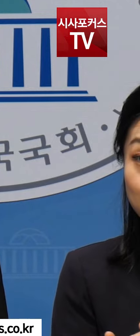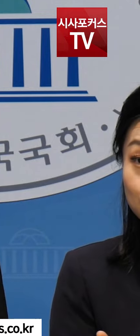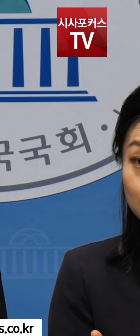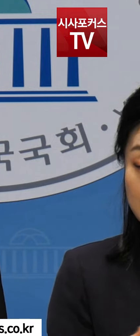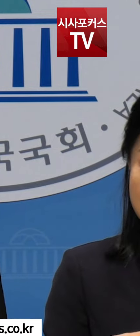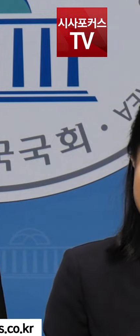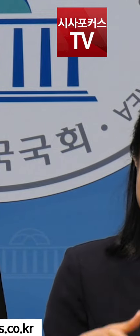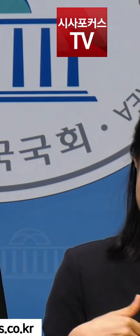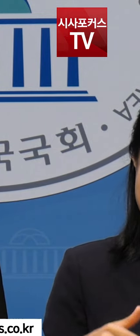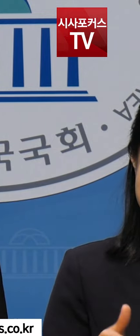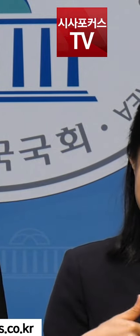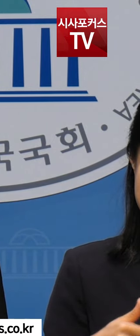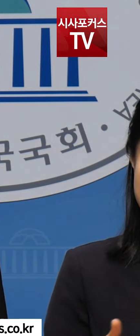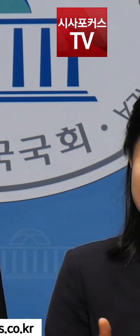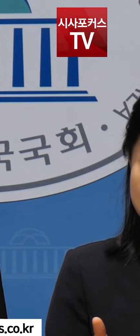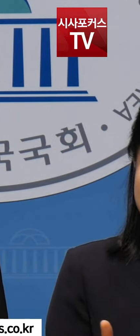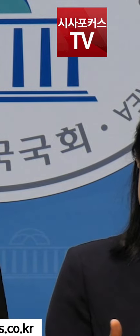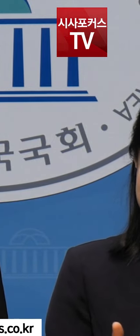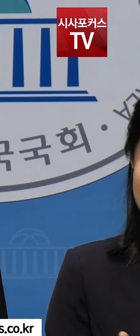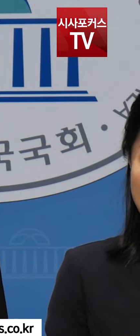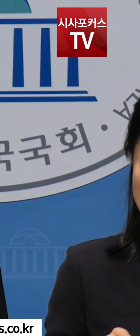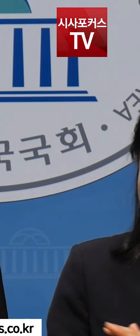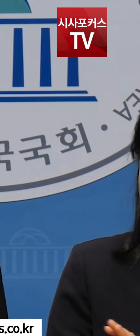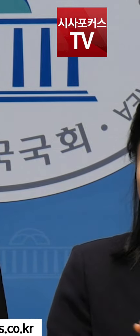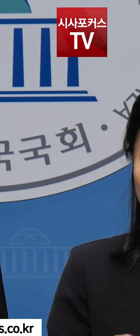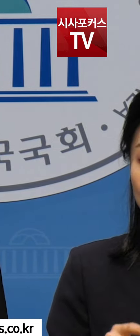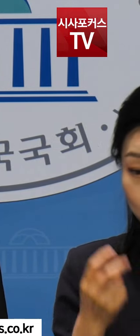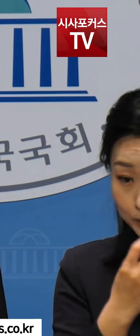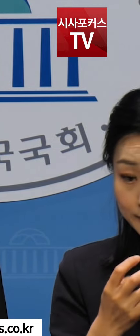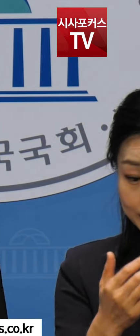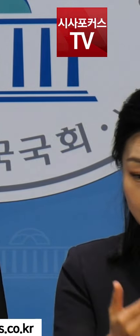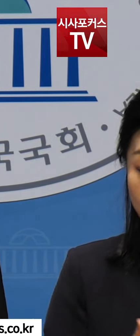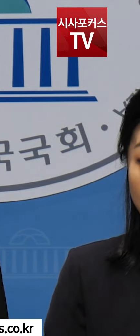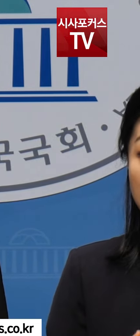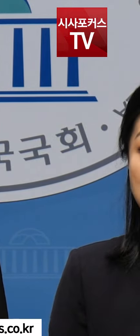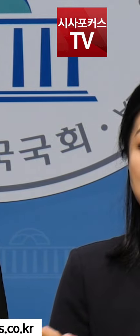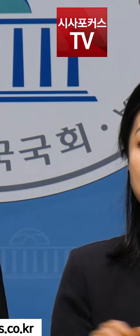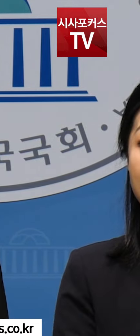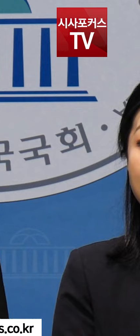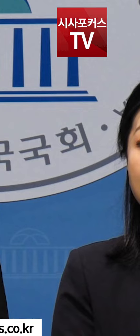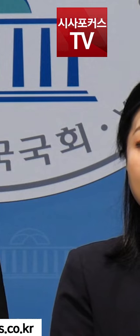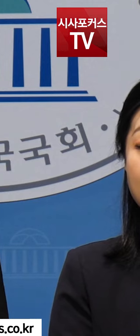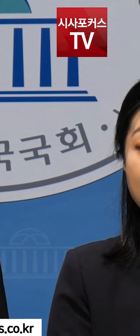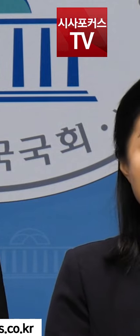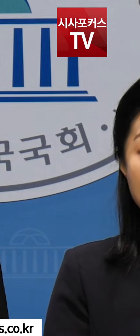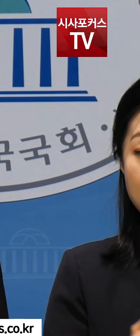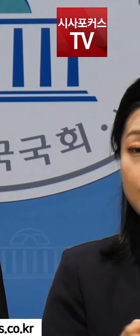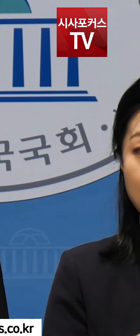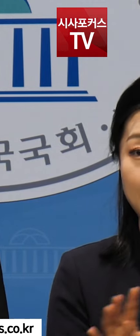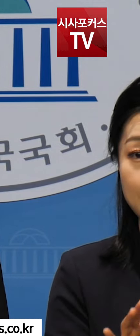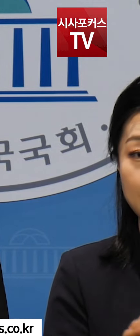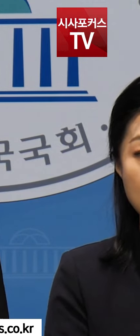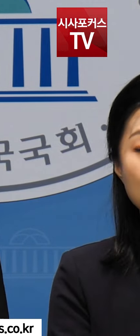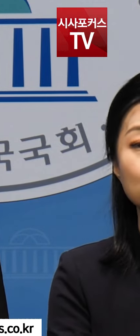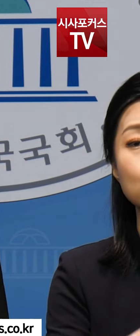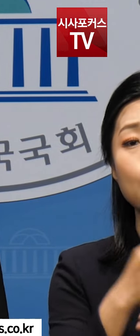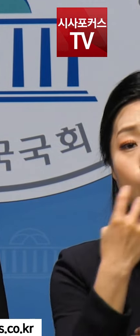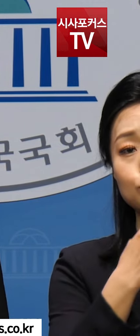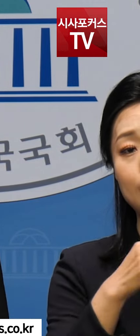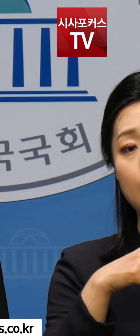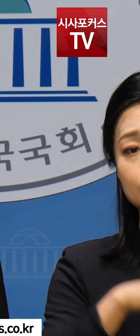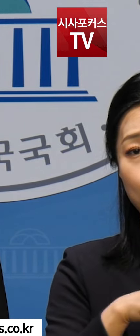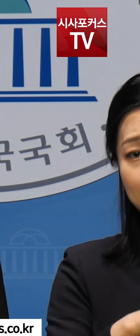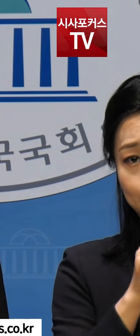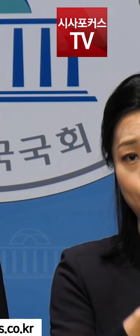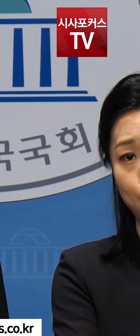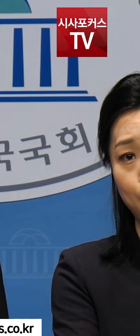조사했던 구치소의 방문 조사 기록은 일체 공개가 되지 않고 있습니다. 이런 불법적인 수사 정황이